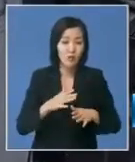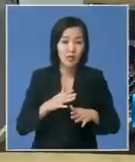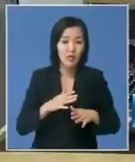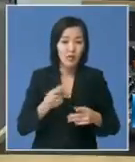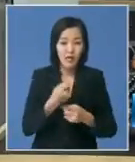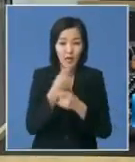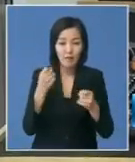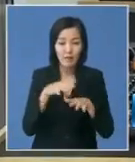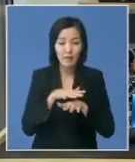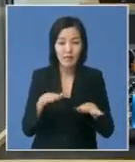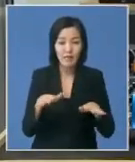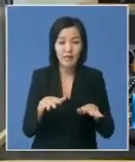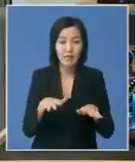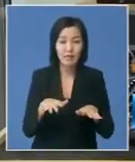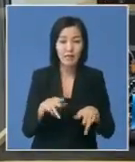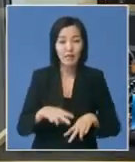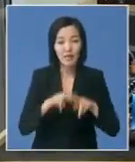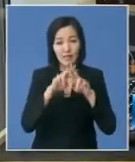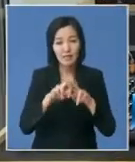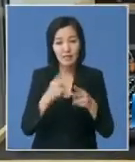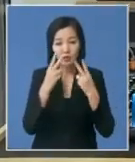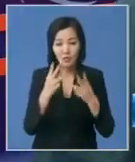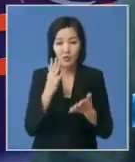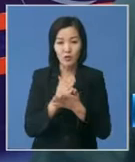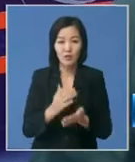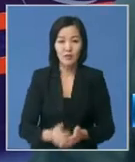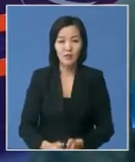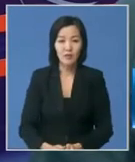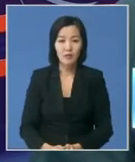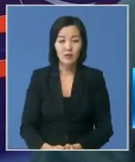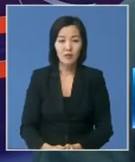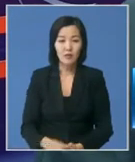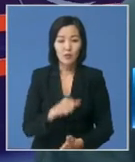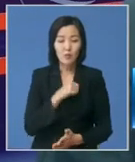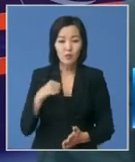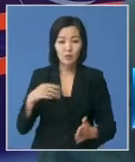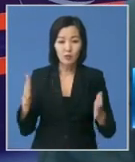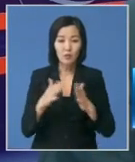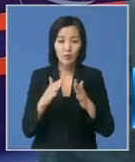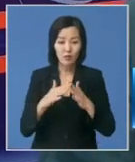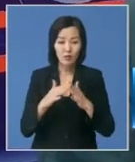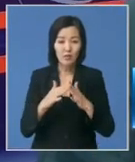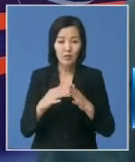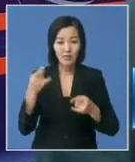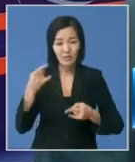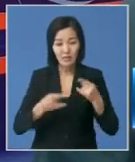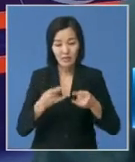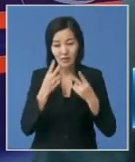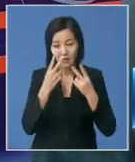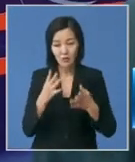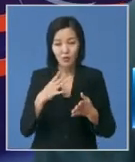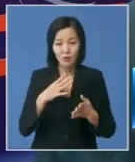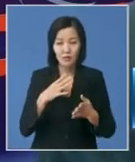Жетісуды Астанада жүріп, Ләззат Сүлеймен де көретін болып шықты. Біздің өзіміздің үйімізде де көбінесе Жетісу телеарнасы тұрады, өйткені